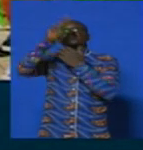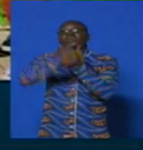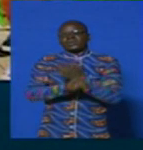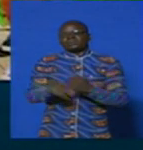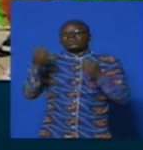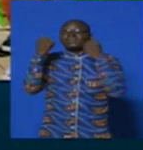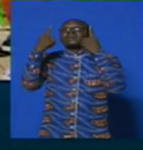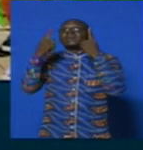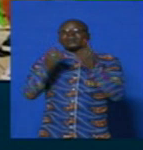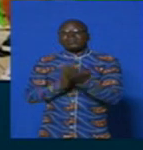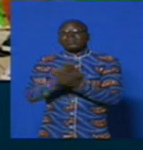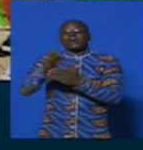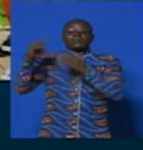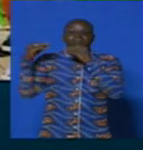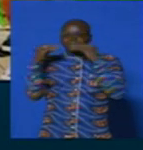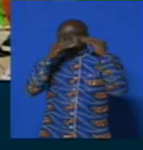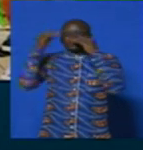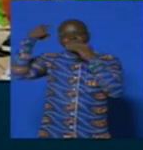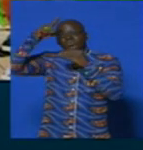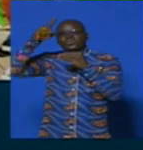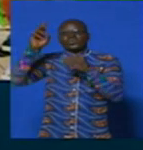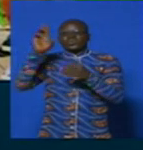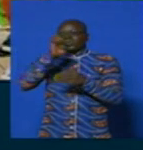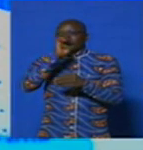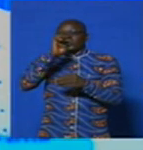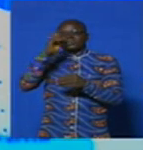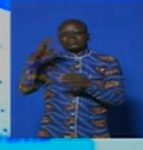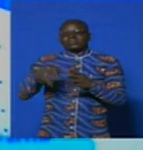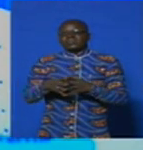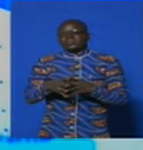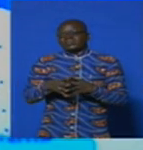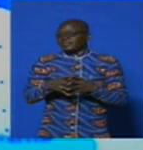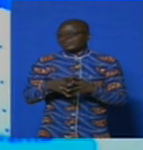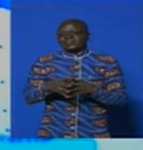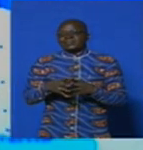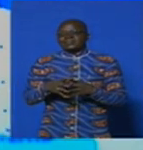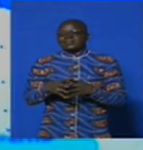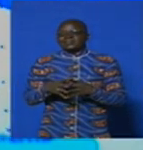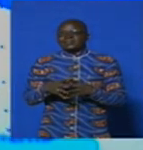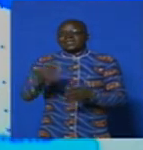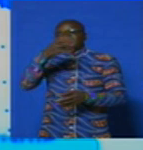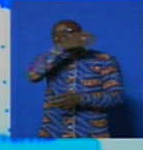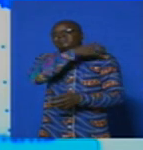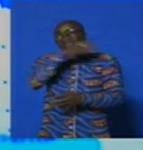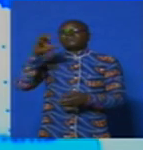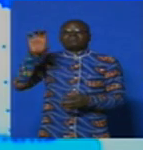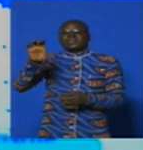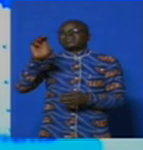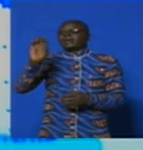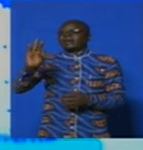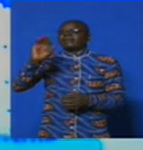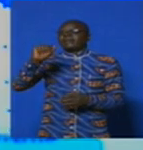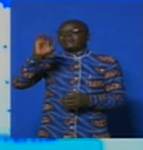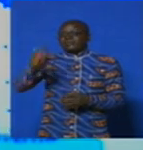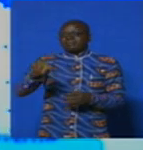par une rapide montée des eaux liée à la mousson. Le chef de file de l'opposition politique burkinabé a